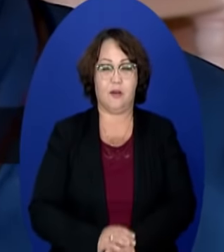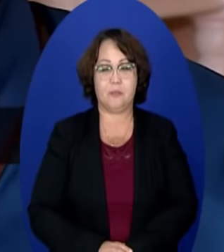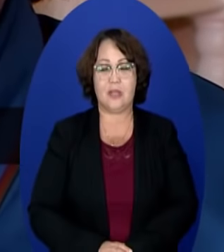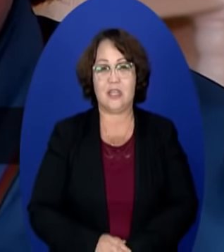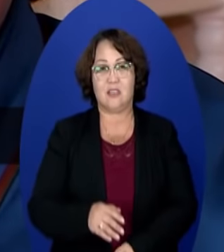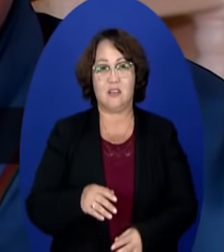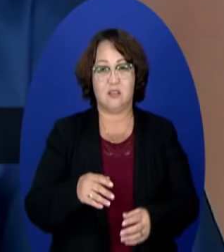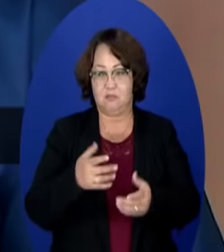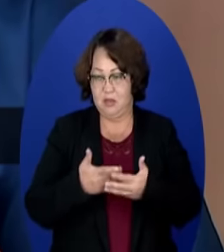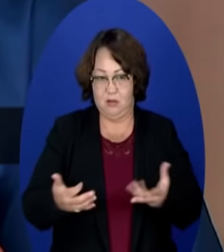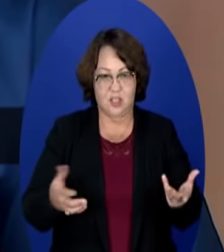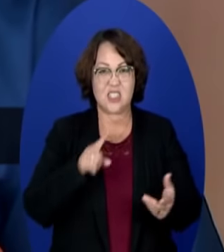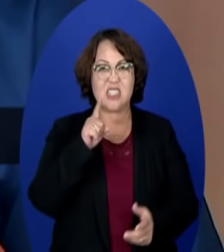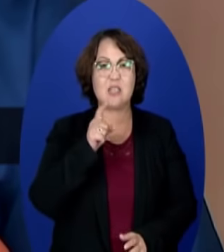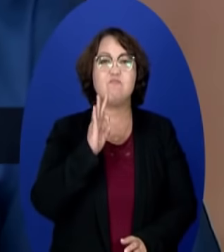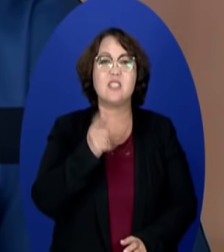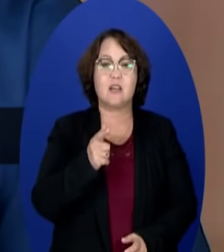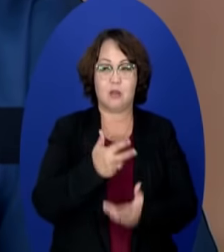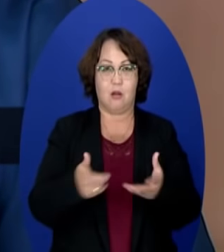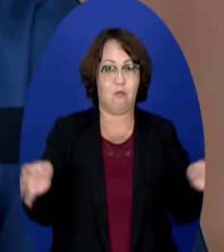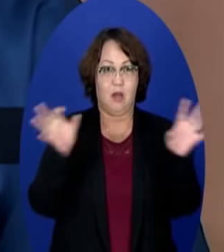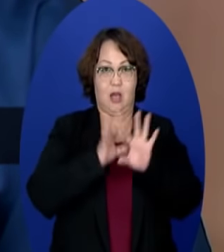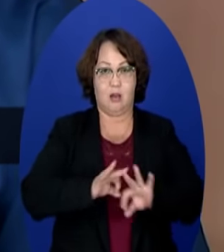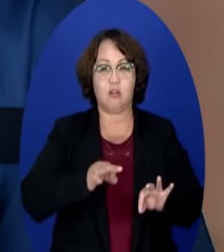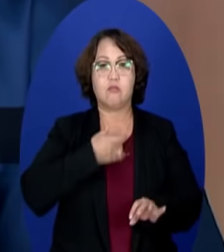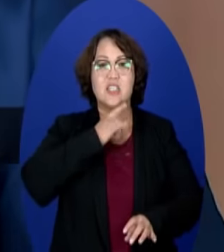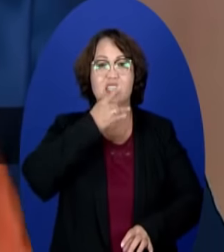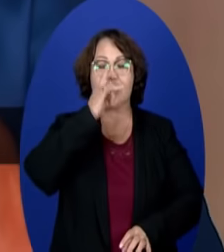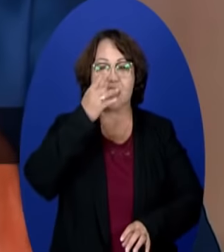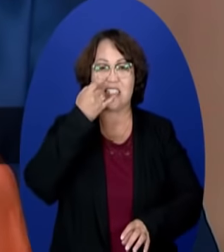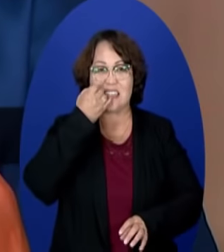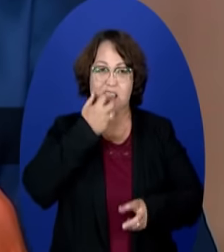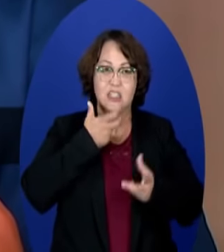Ингээ зэмсэг хэрэглэхгүйгээр жишээ нь шаха харихраа гэж шаха